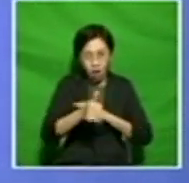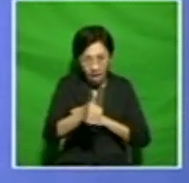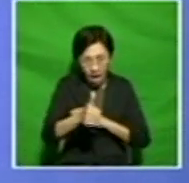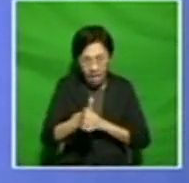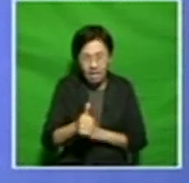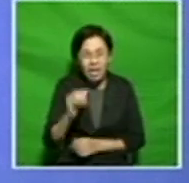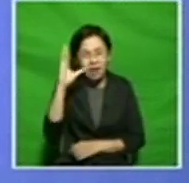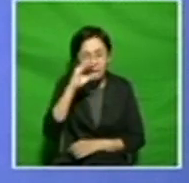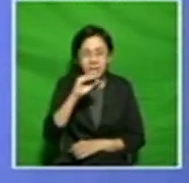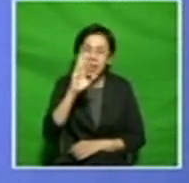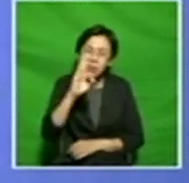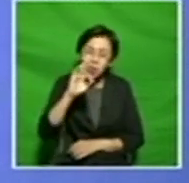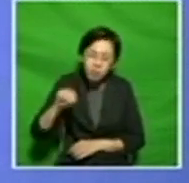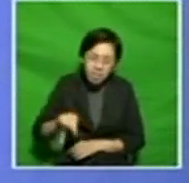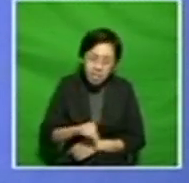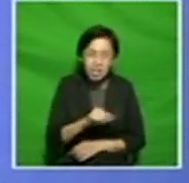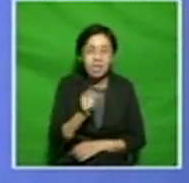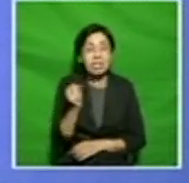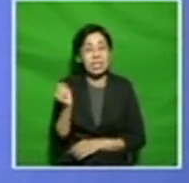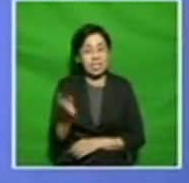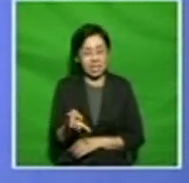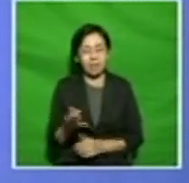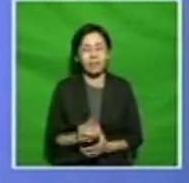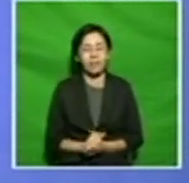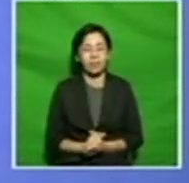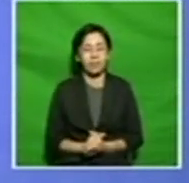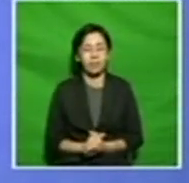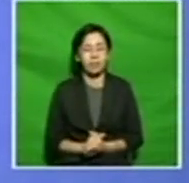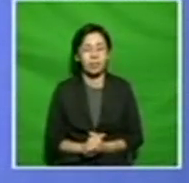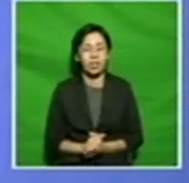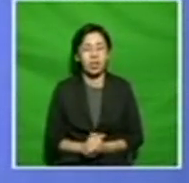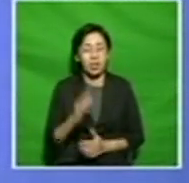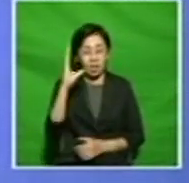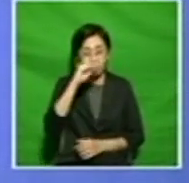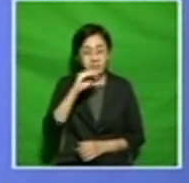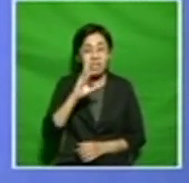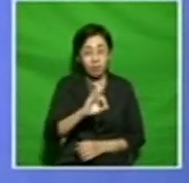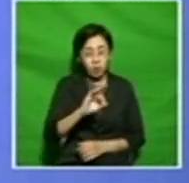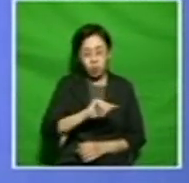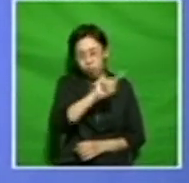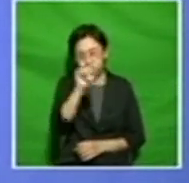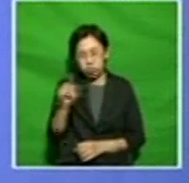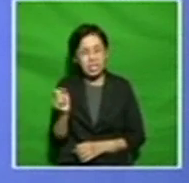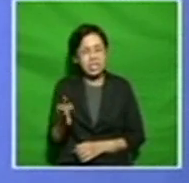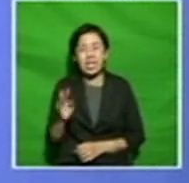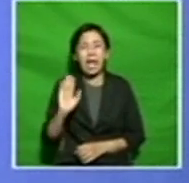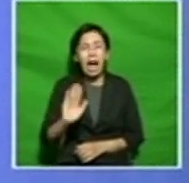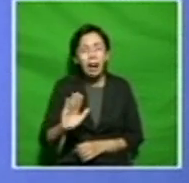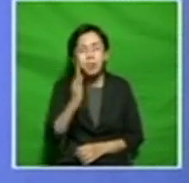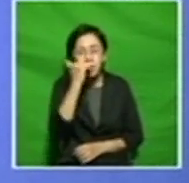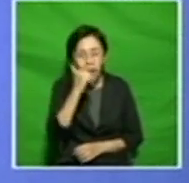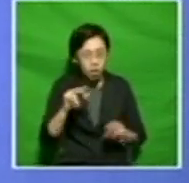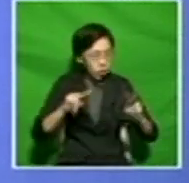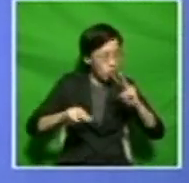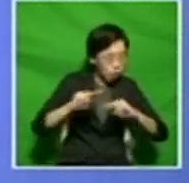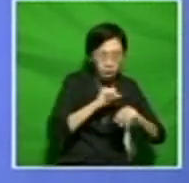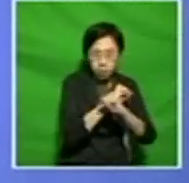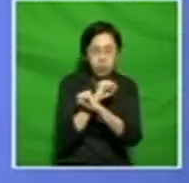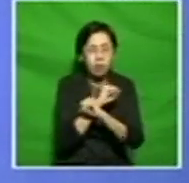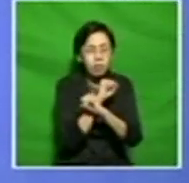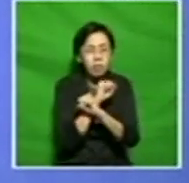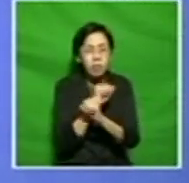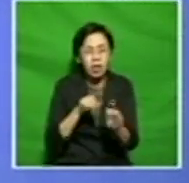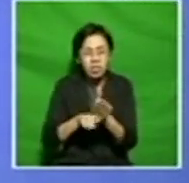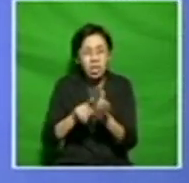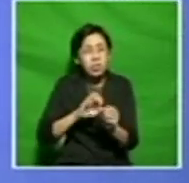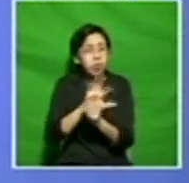3ทุ่มถึงตี4สมมุติในอดีตนั่นเป็นเพราะว่าเคอร์ฟิวเพื่อรักษาความมั่นคงแต่โร